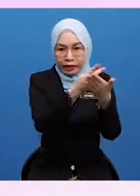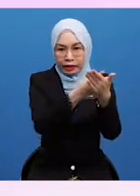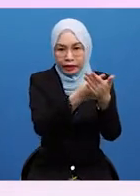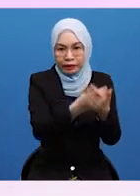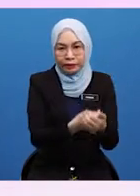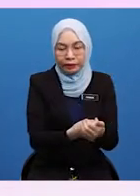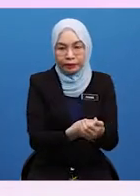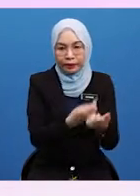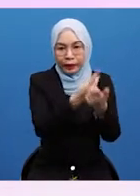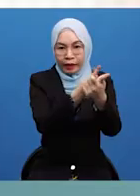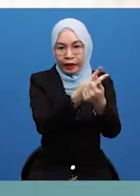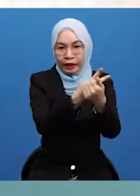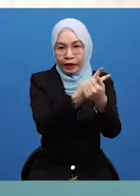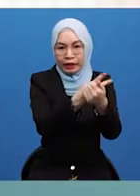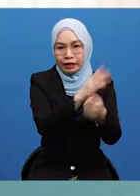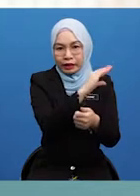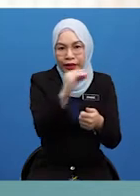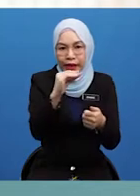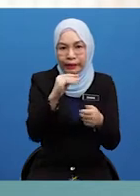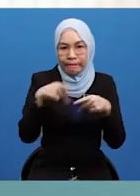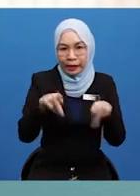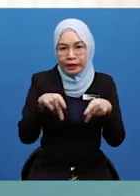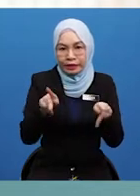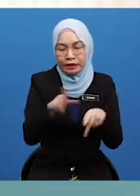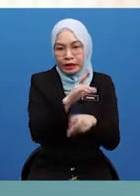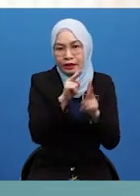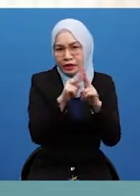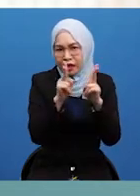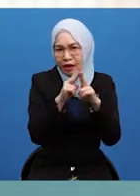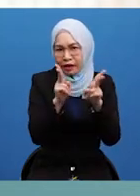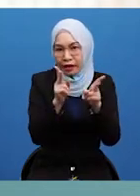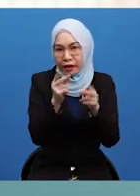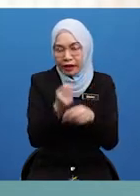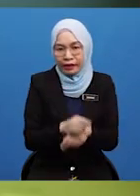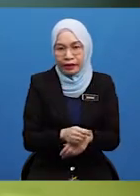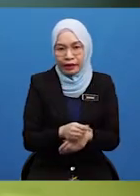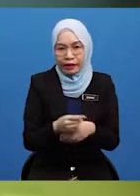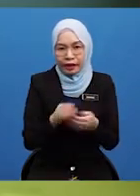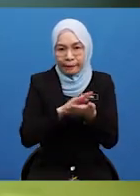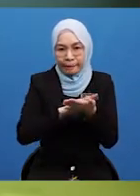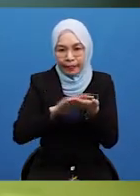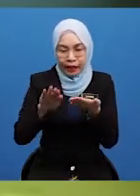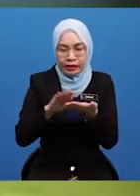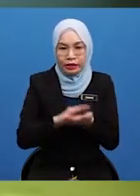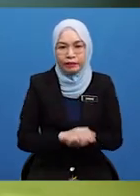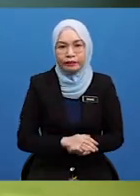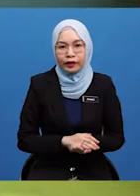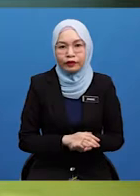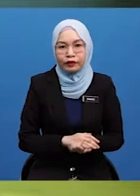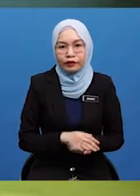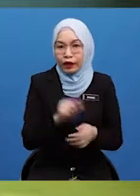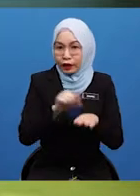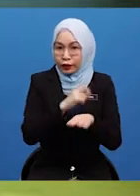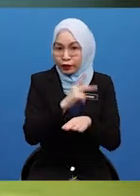sangat halus kegunaan kabel fiber optic ini juga digunakan untuk